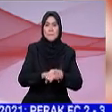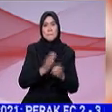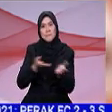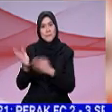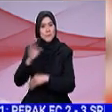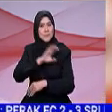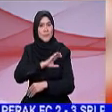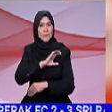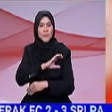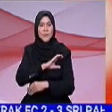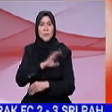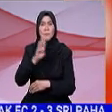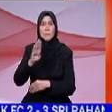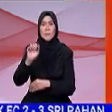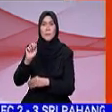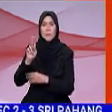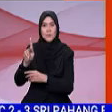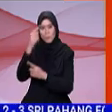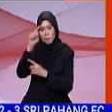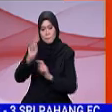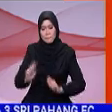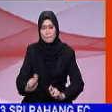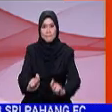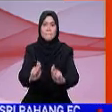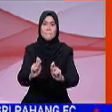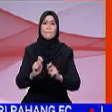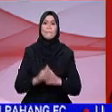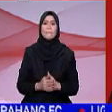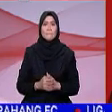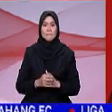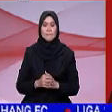ke Balai Polis Bauk untuk tindakan lanjut.